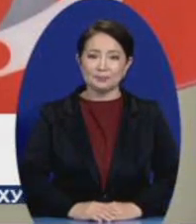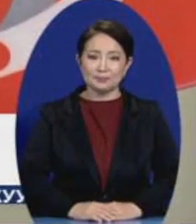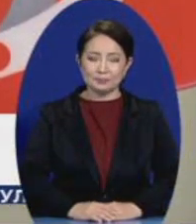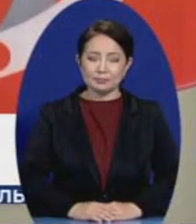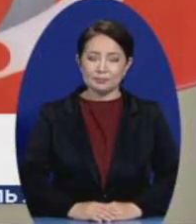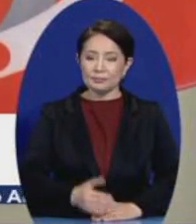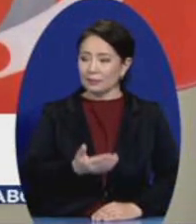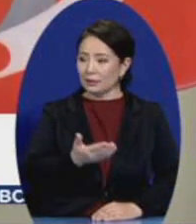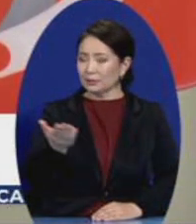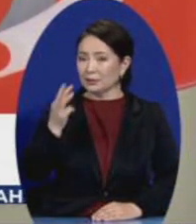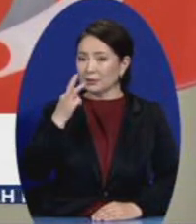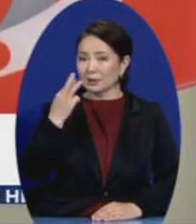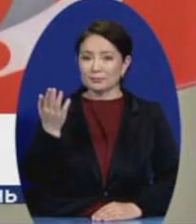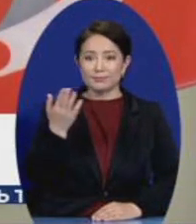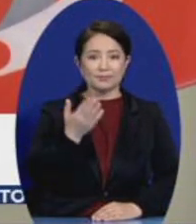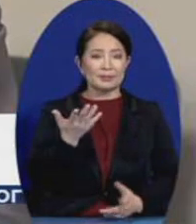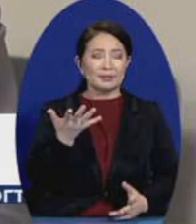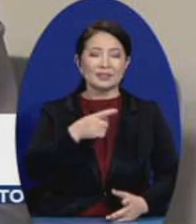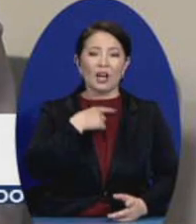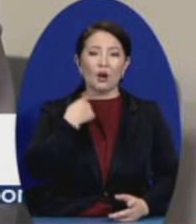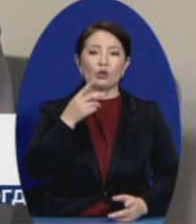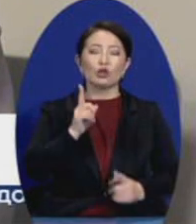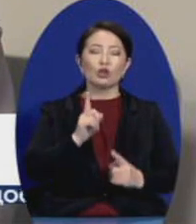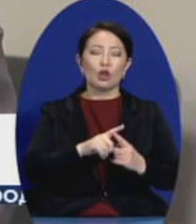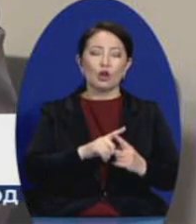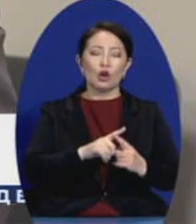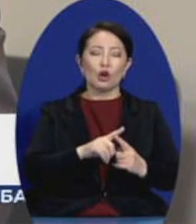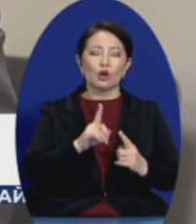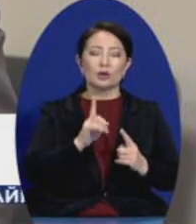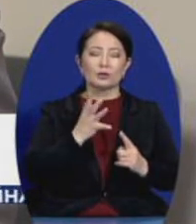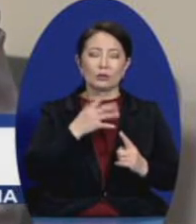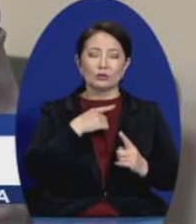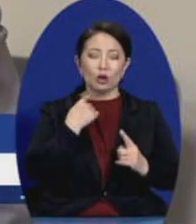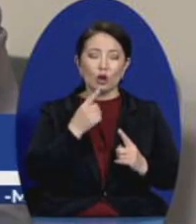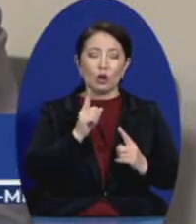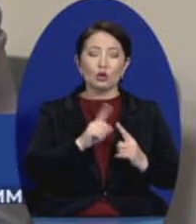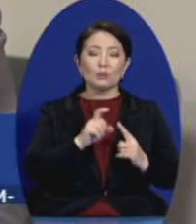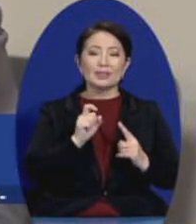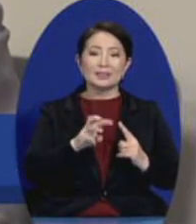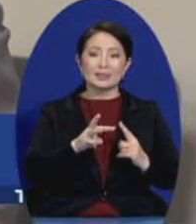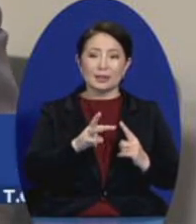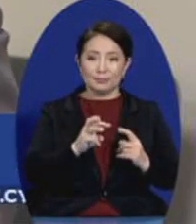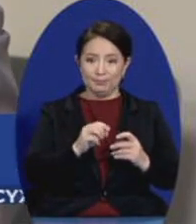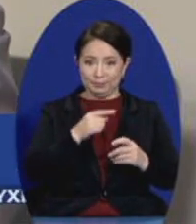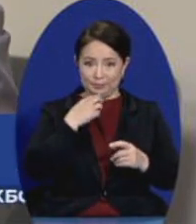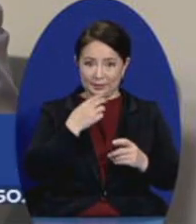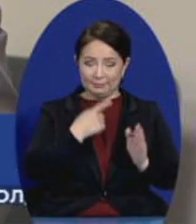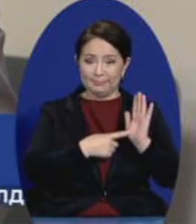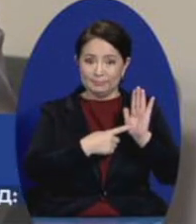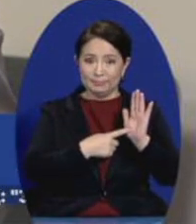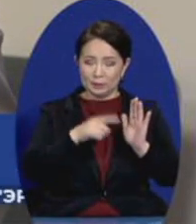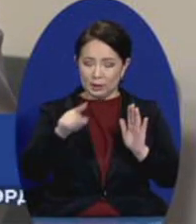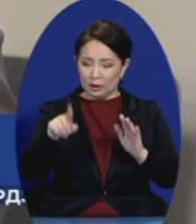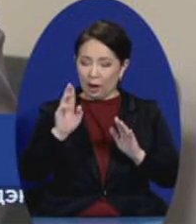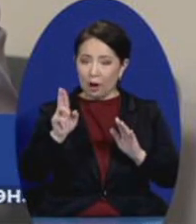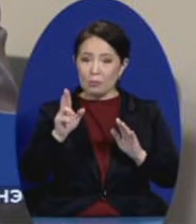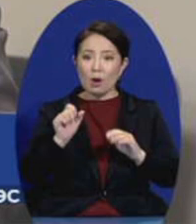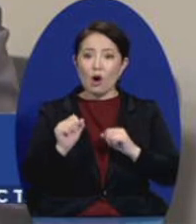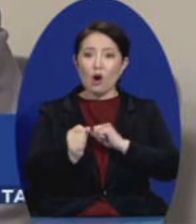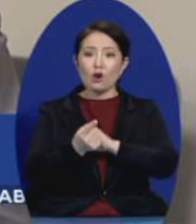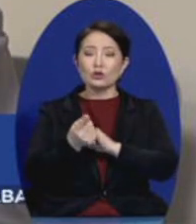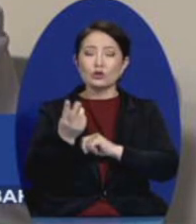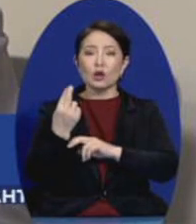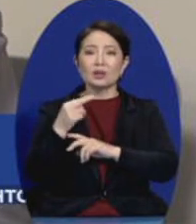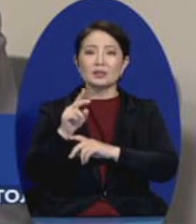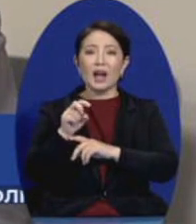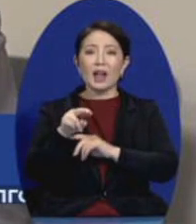За үзэгчдээ бид мэдээллийг 5 толгой төмөр зам компани дээрээс хүргэж байна. За өнөөдрийн засгийн газрын ээлжит бус хуралдаар Тус компани дээр онцгой дэглэм тогтоож бүрэн